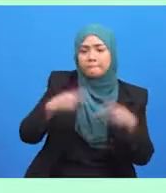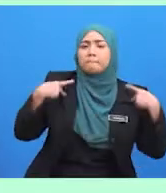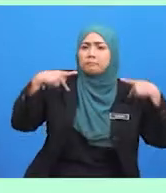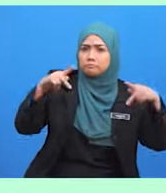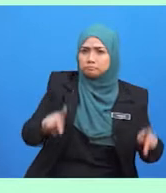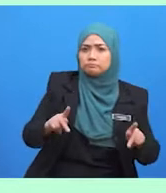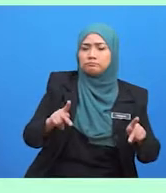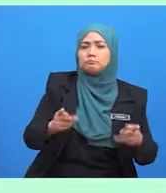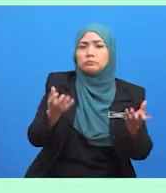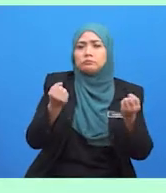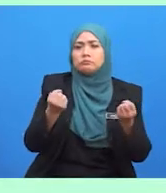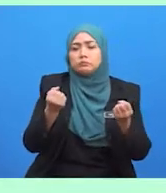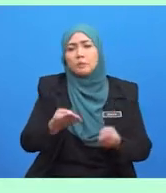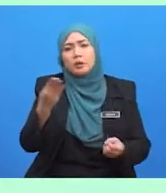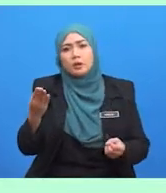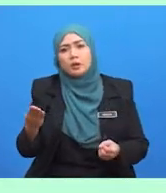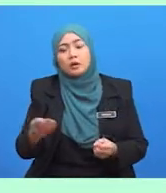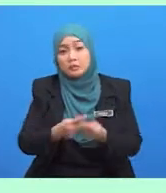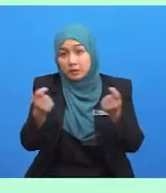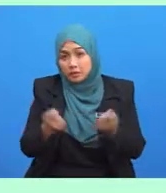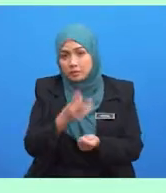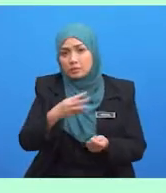keluaran tempatan dan barang import.